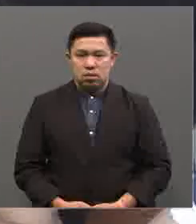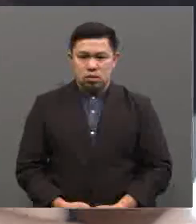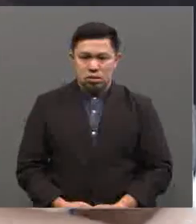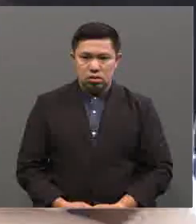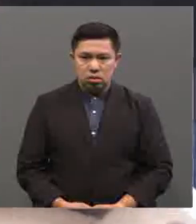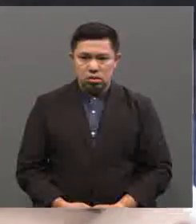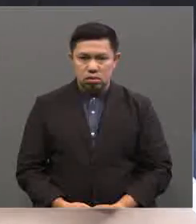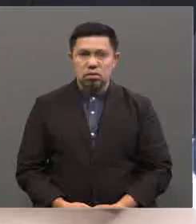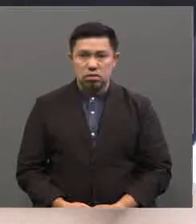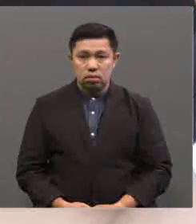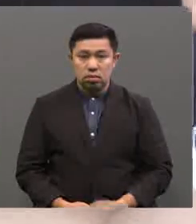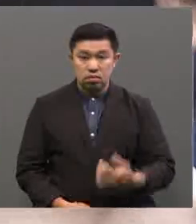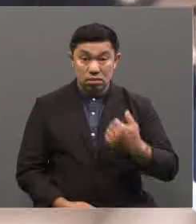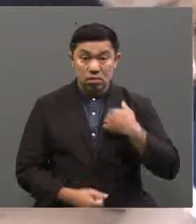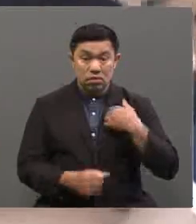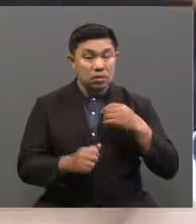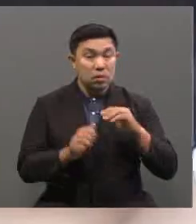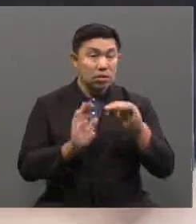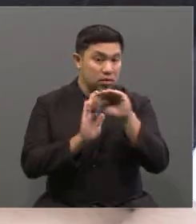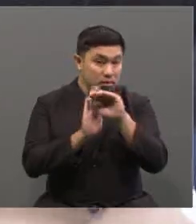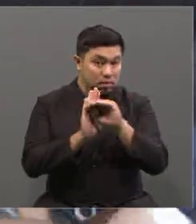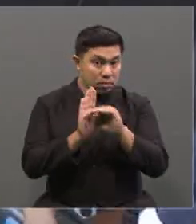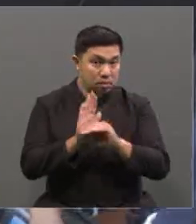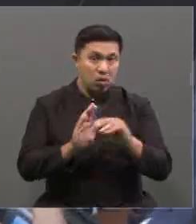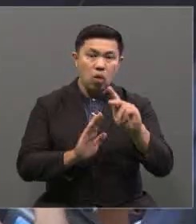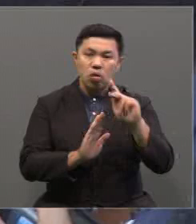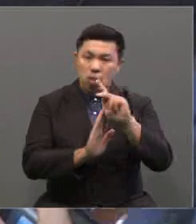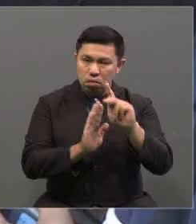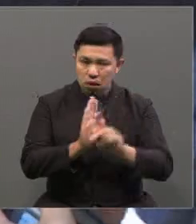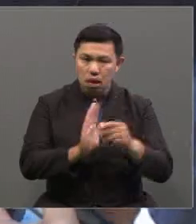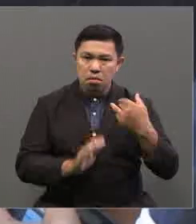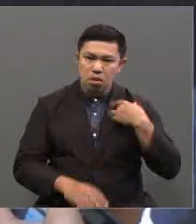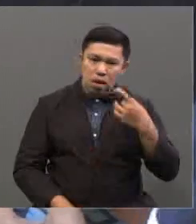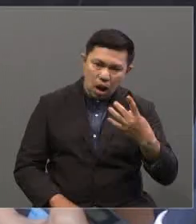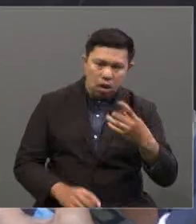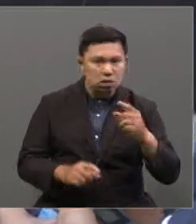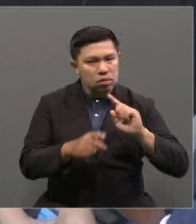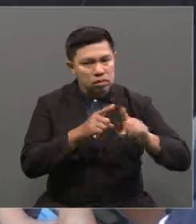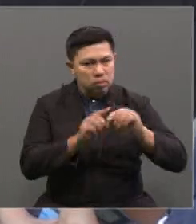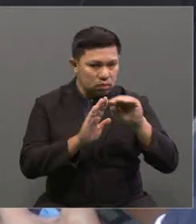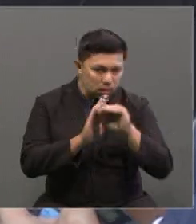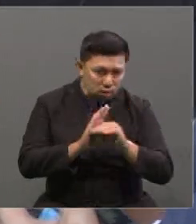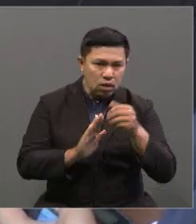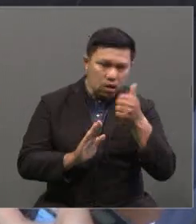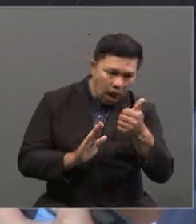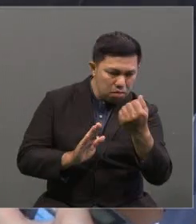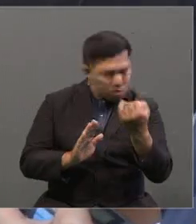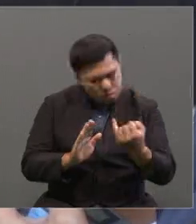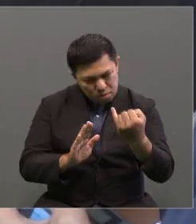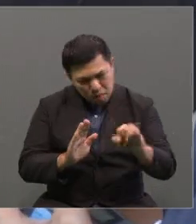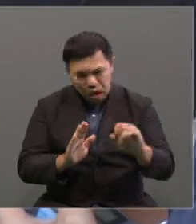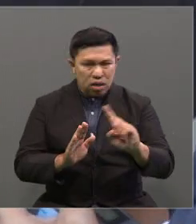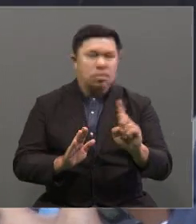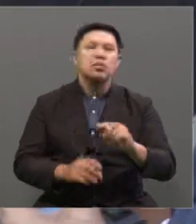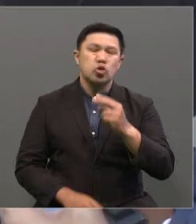ในคำแนะนำใดๆก็ตามเนี่ยมันมีกฎหมายมารองรับอยู่แล้วนะคะว่าจะต้องทำยังไงบ้างมีข้อหลักยังไงข้อยกเว้นยังไงข้อยกเว้นซ้อนข้อ